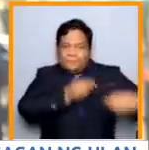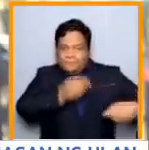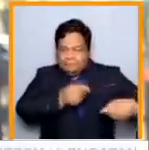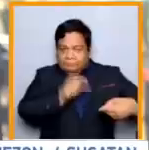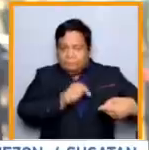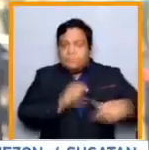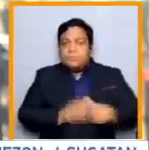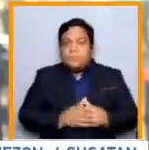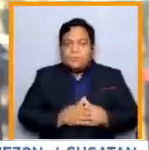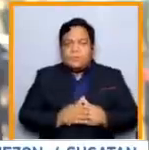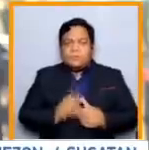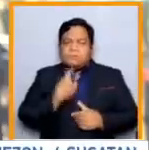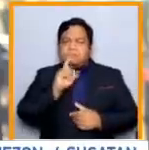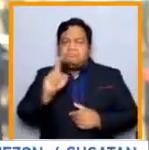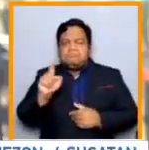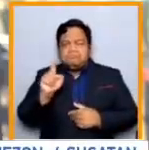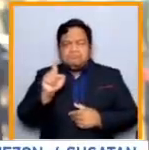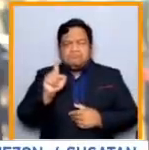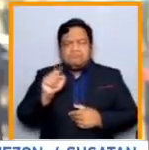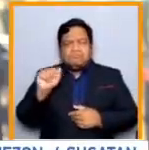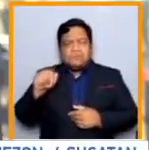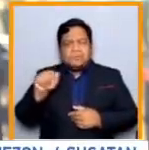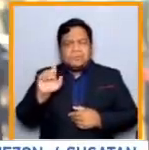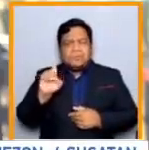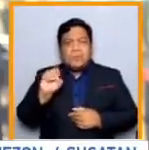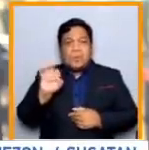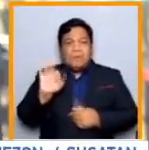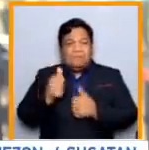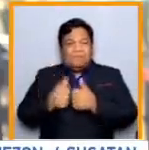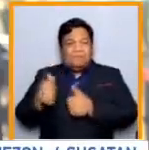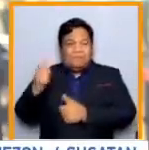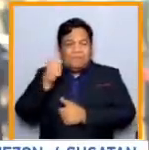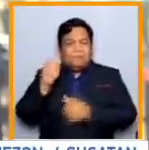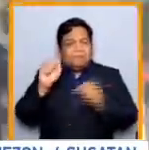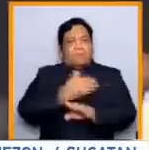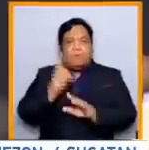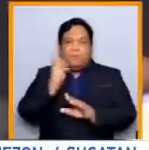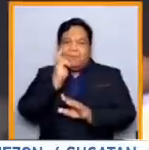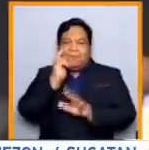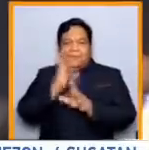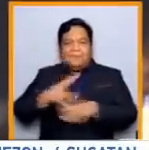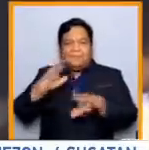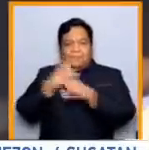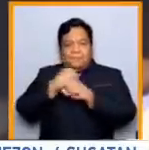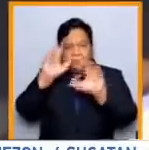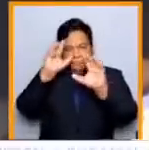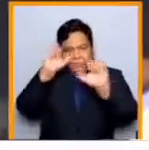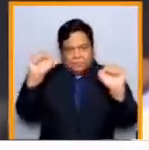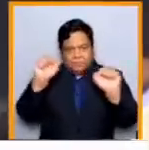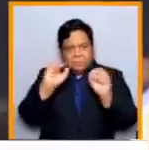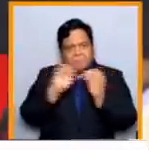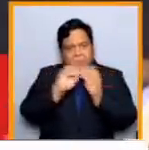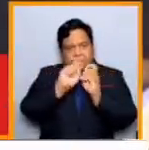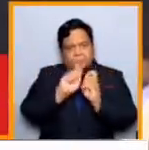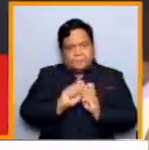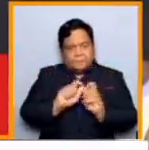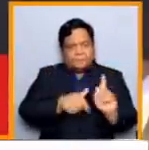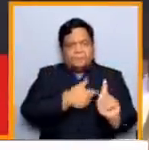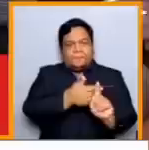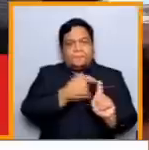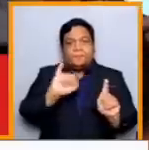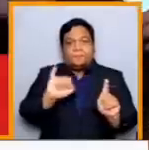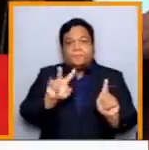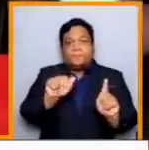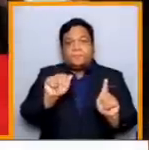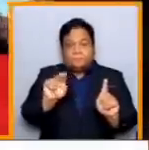termino ni Pangulong Duterte. At narito ang unang balita ni Ivan Mayrina. Matapos sabihing siningil pero hindi pa